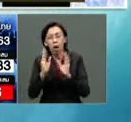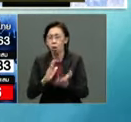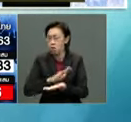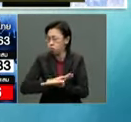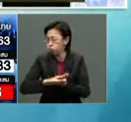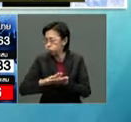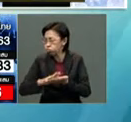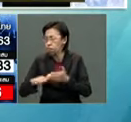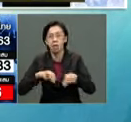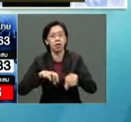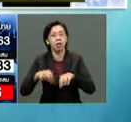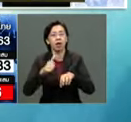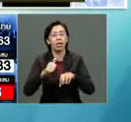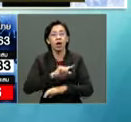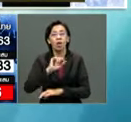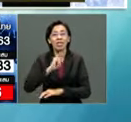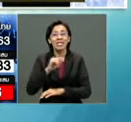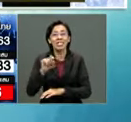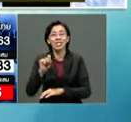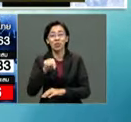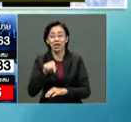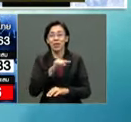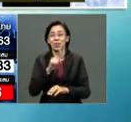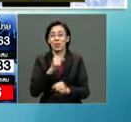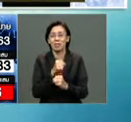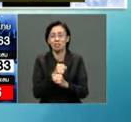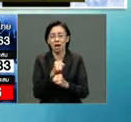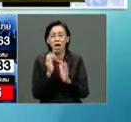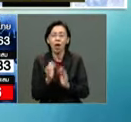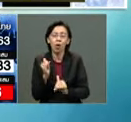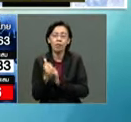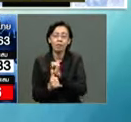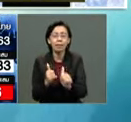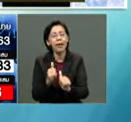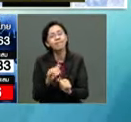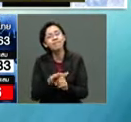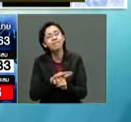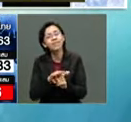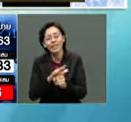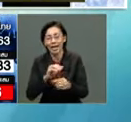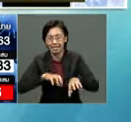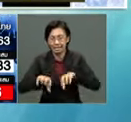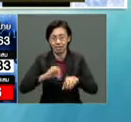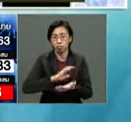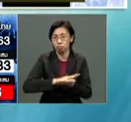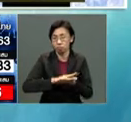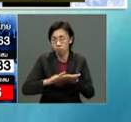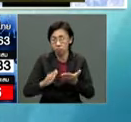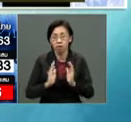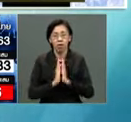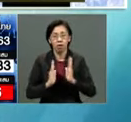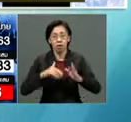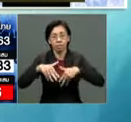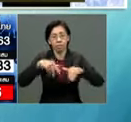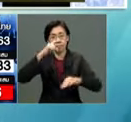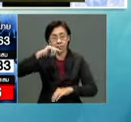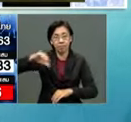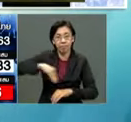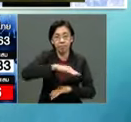นะครับอาจจะเป็นเพราะว่าเป็นวันทำการด้วยอย่างไรก็ตามแต่ครับต้องขอบคุณพี่น้องประชาชนคนไทยทุกท่านที่เป็